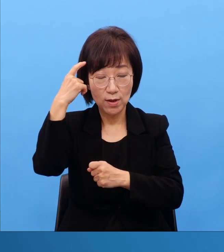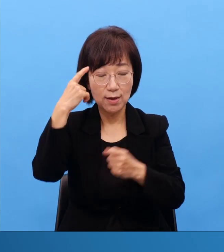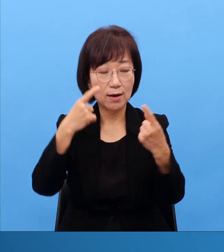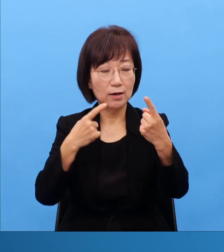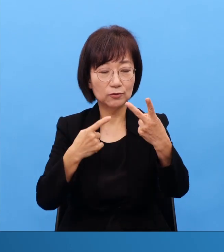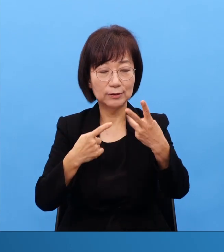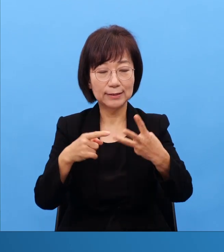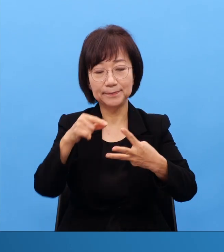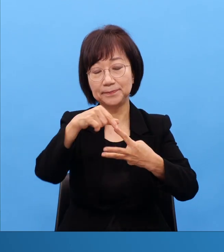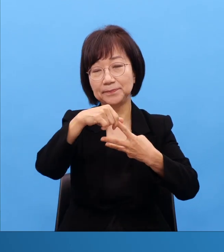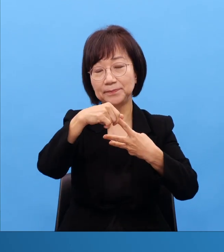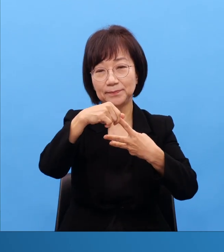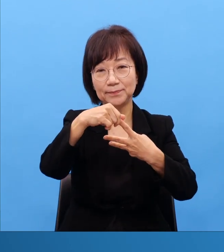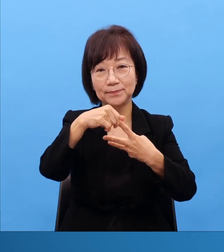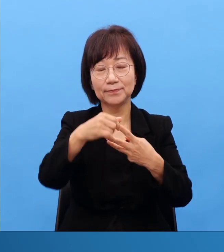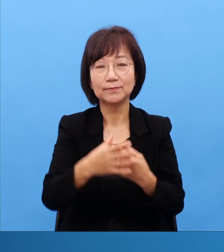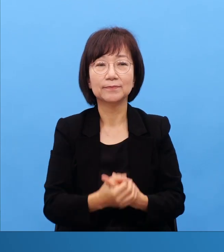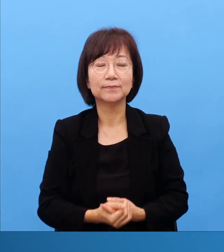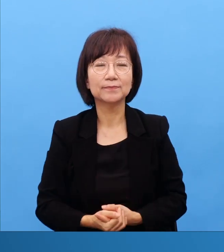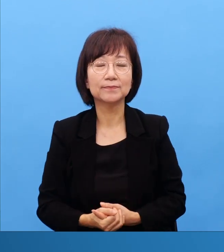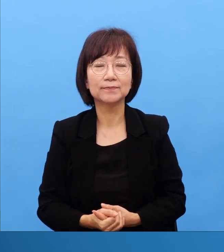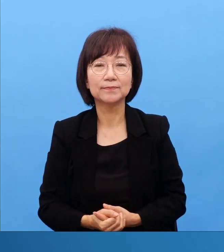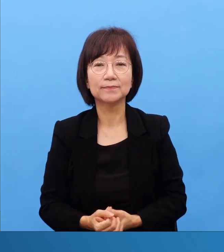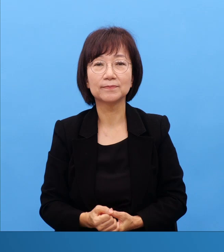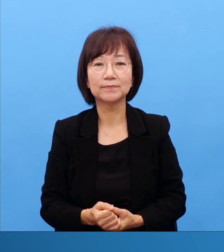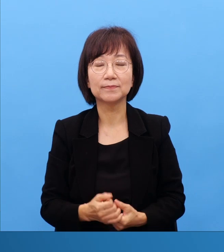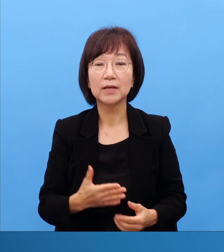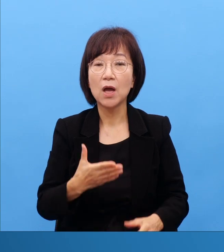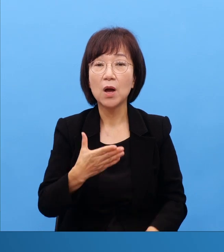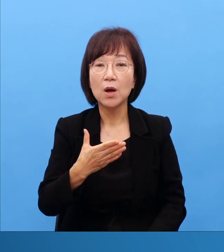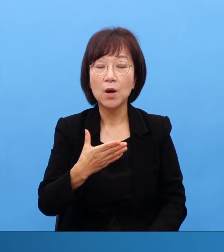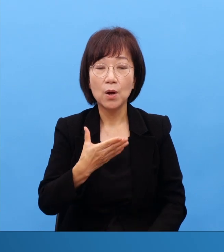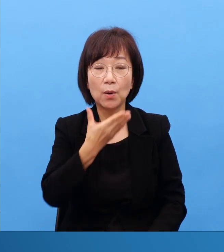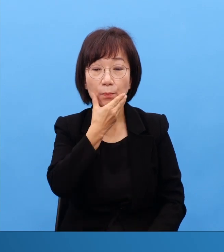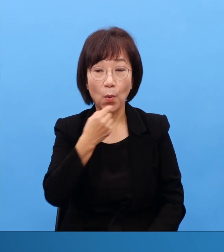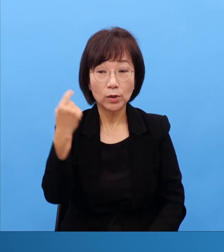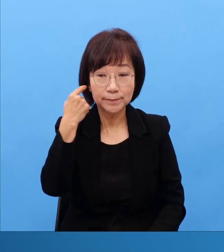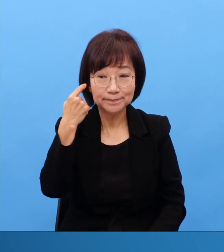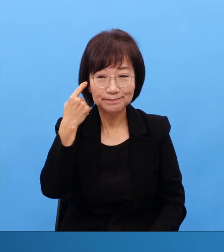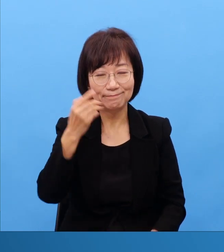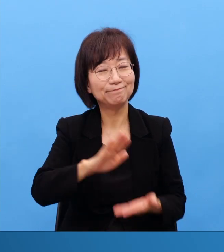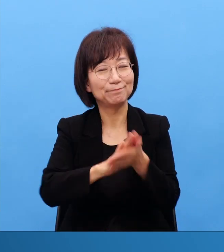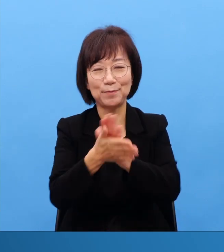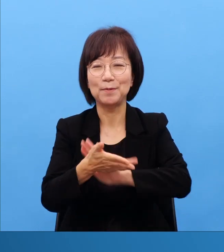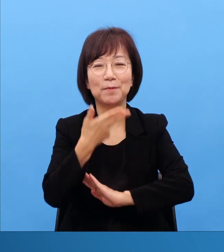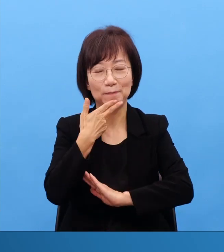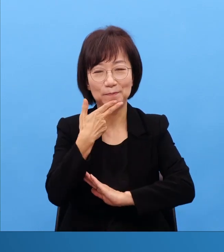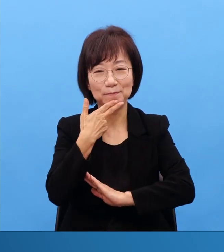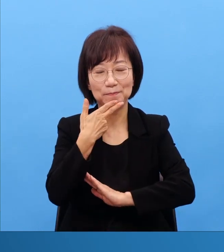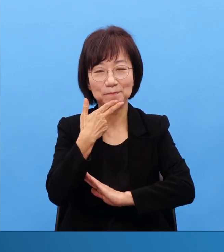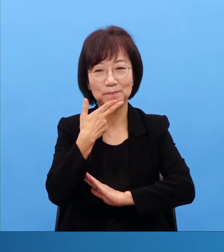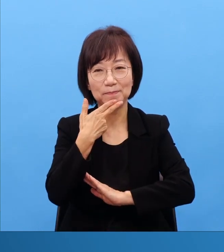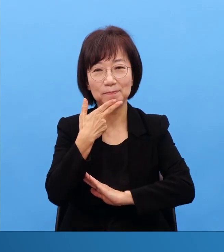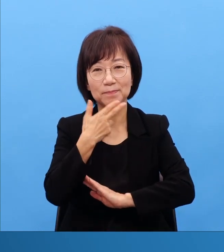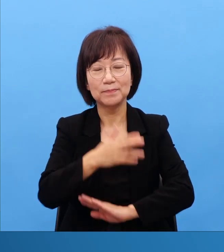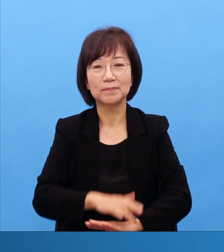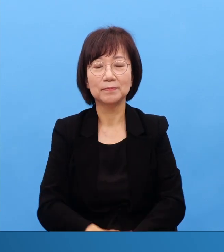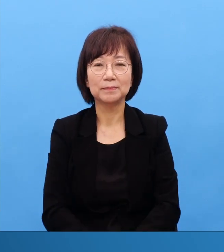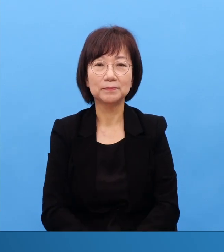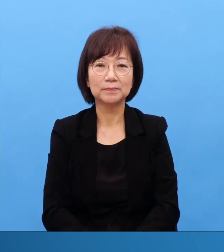main message. 첫째입니다. First, 복음은 절대 바뀌지 않습니다. The gospel will never change. 그러니까